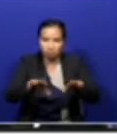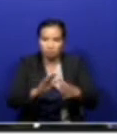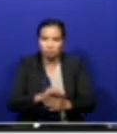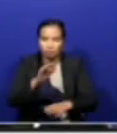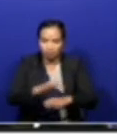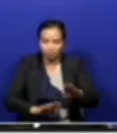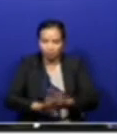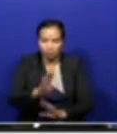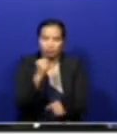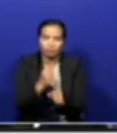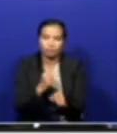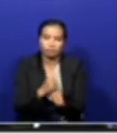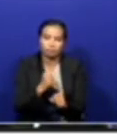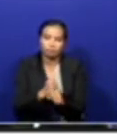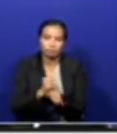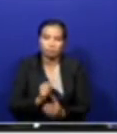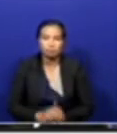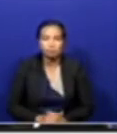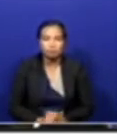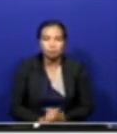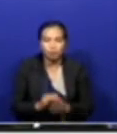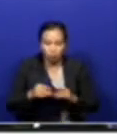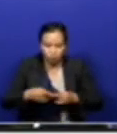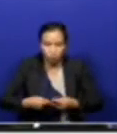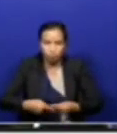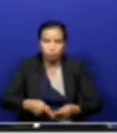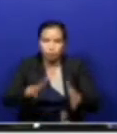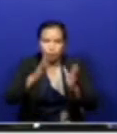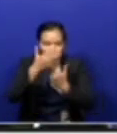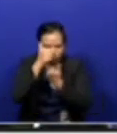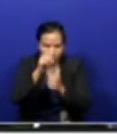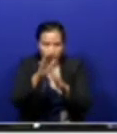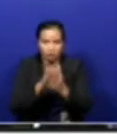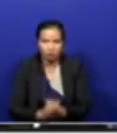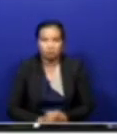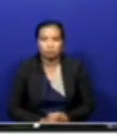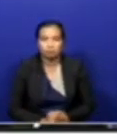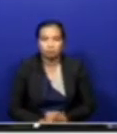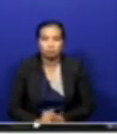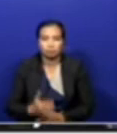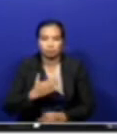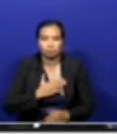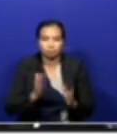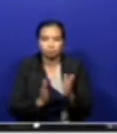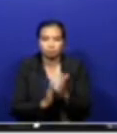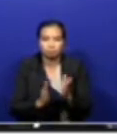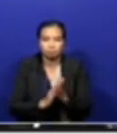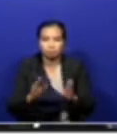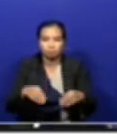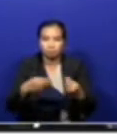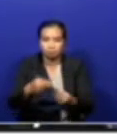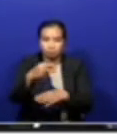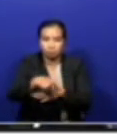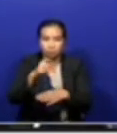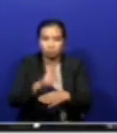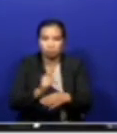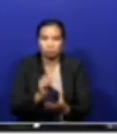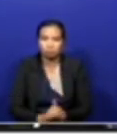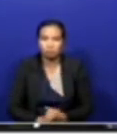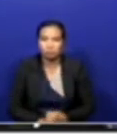นุษย์ถ้าท่านได้ปล่อยเรื่องนี้ผ่านเลยไปเนี่ยนะครับผมจะไม่ชมท่านประธานกรรมการวุฒิชัยเ